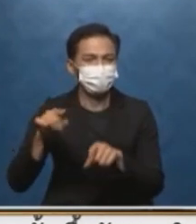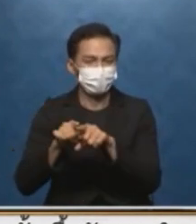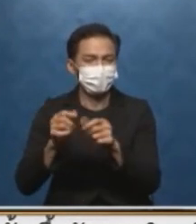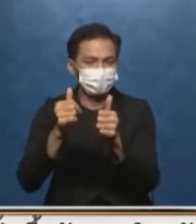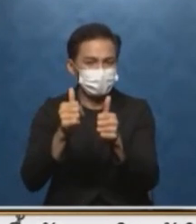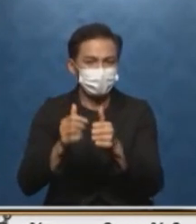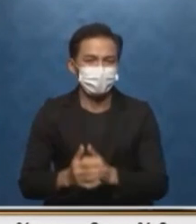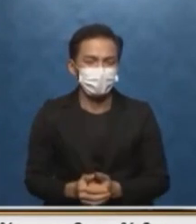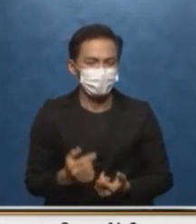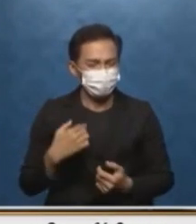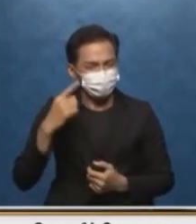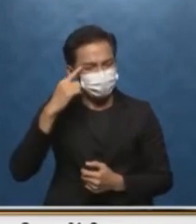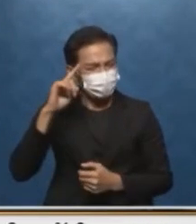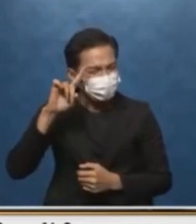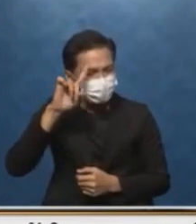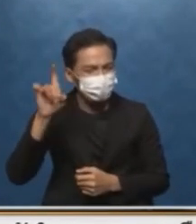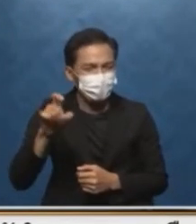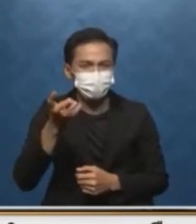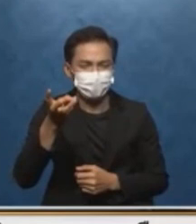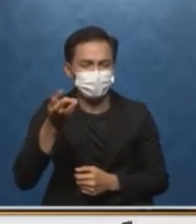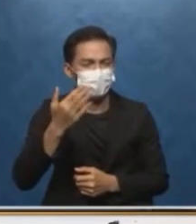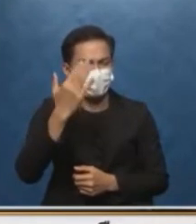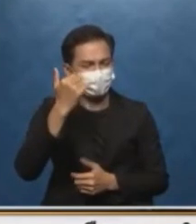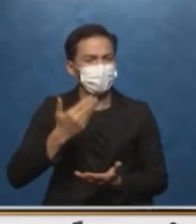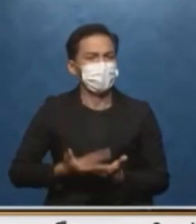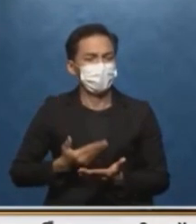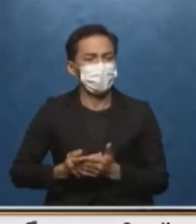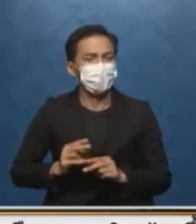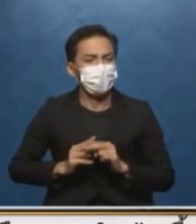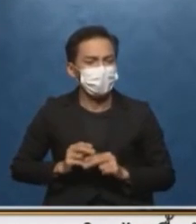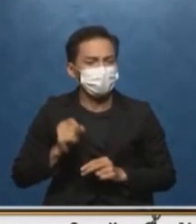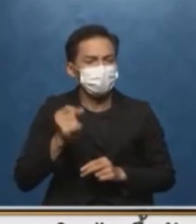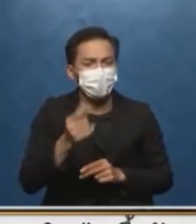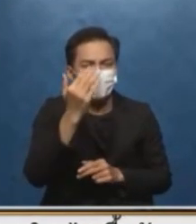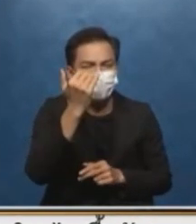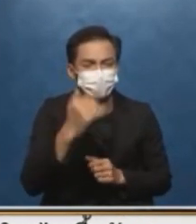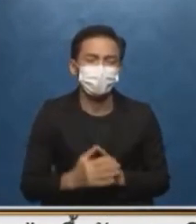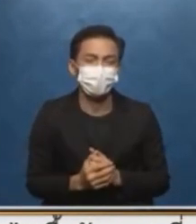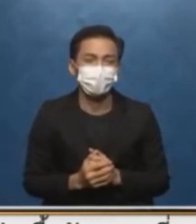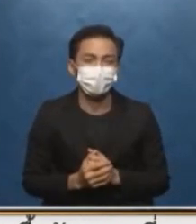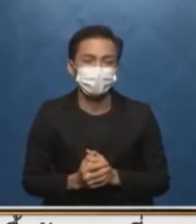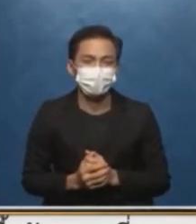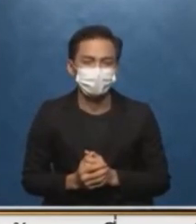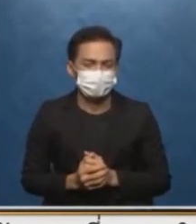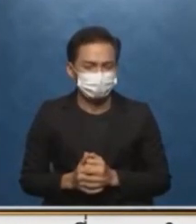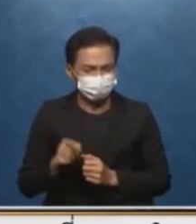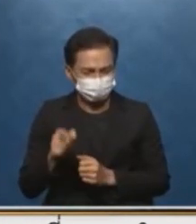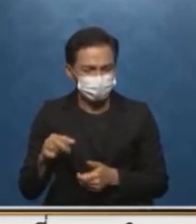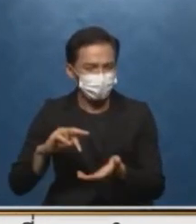ดิฉันคือทำไมประชาชนต้องจ่ายค่าวัคซีนเองหรือนี่คือการส่อการ